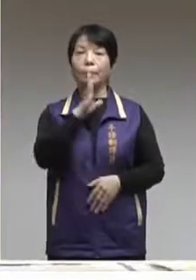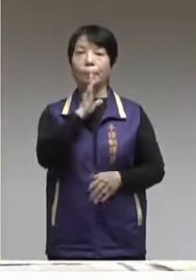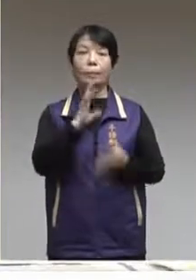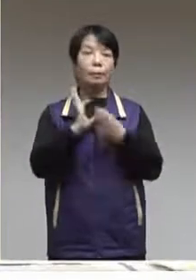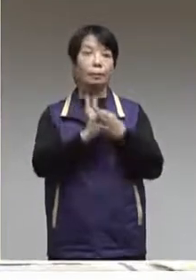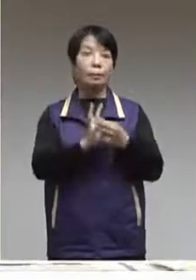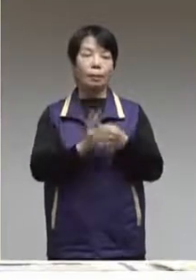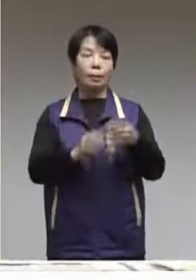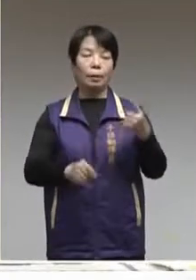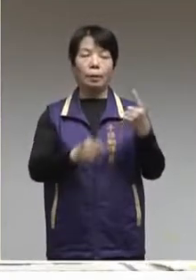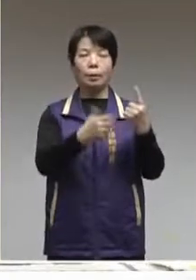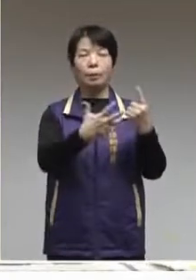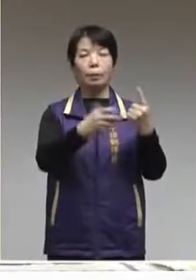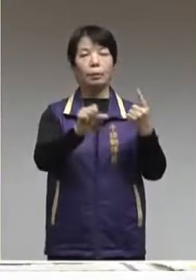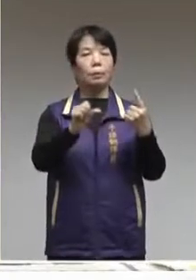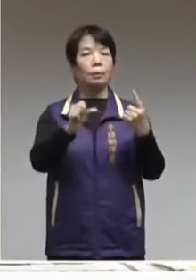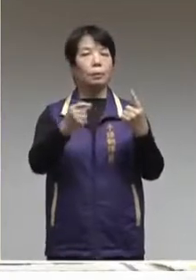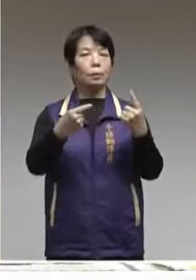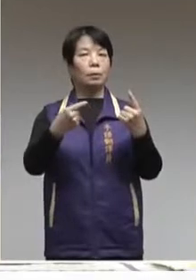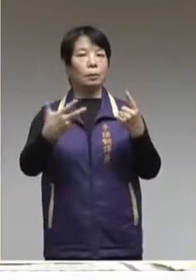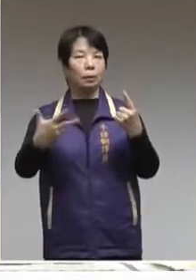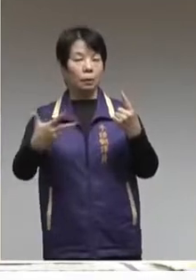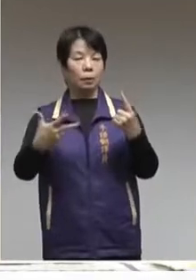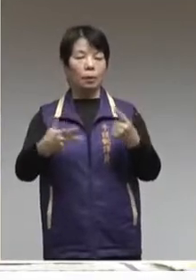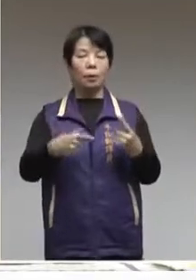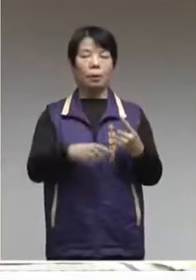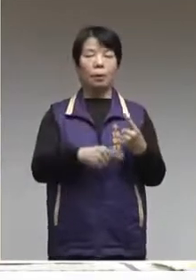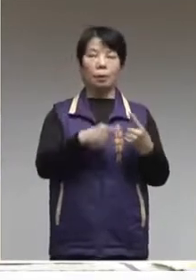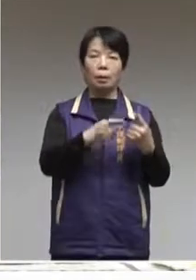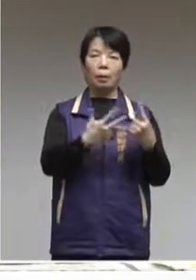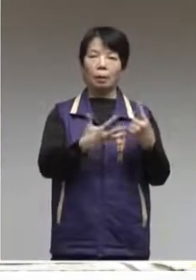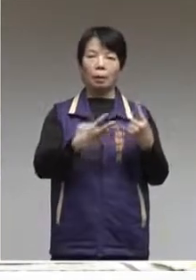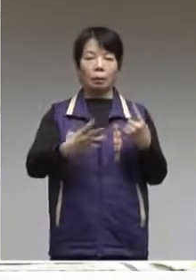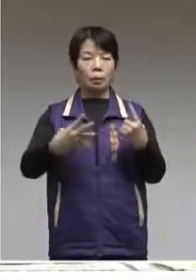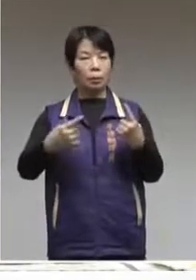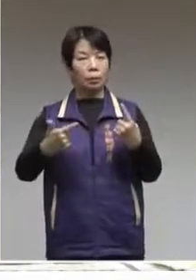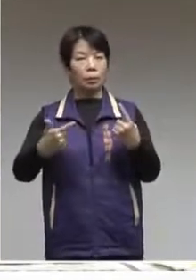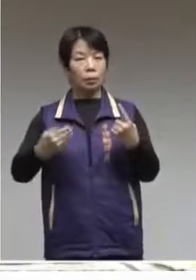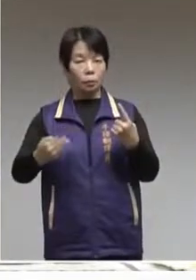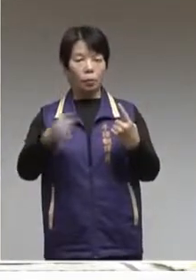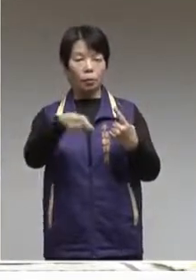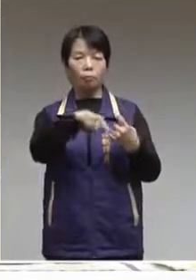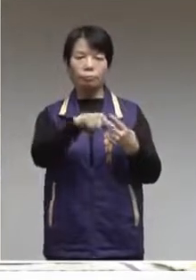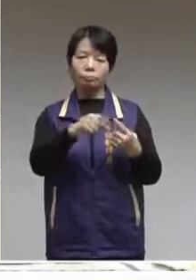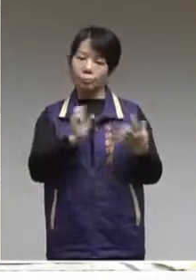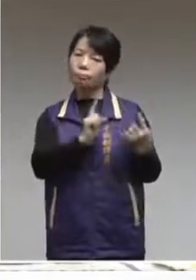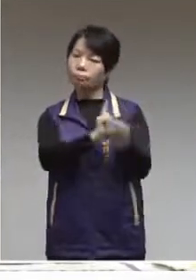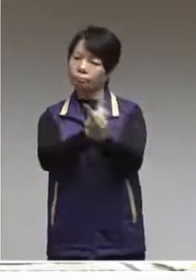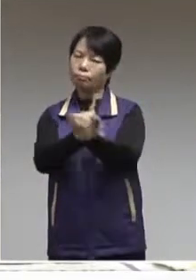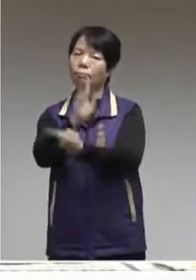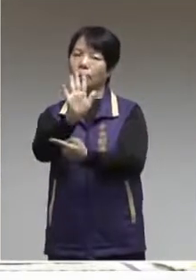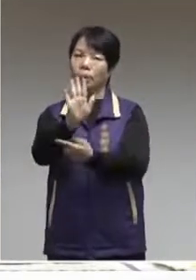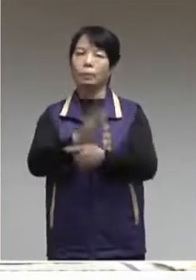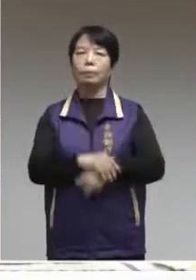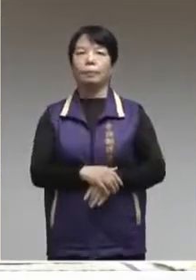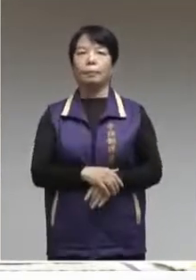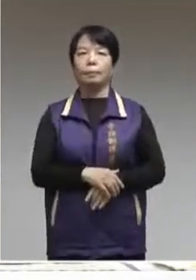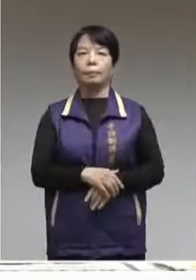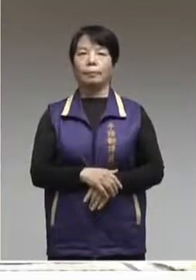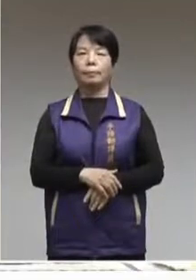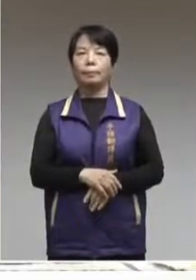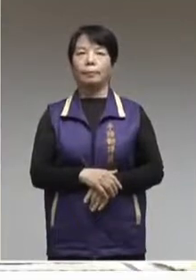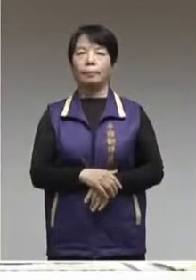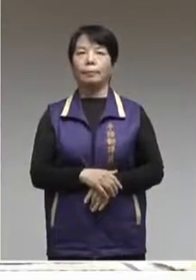为他跟18517跟18469，因为他们有面对面直接的接触。